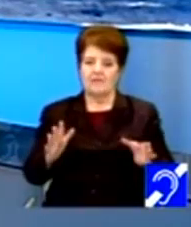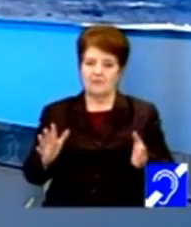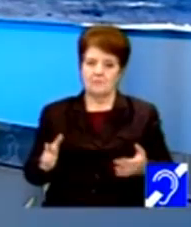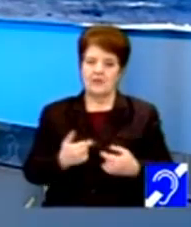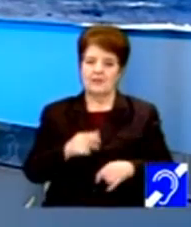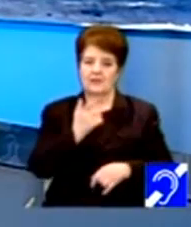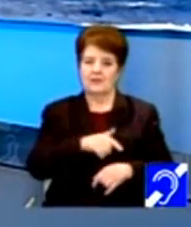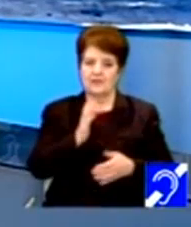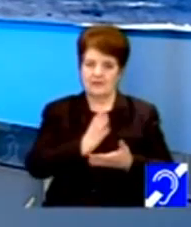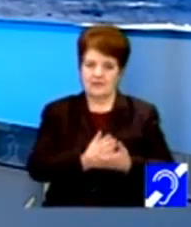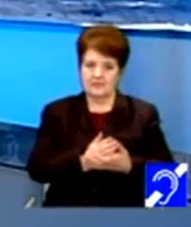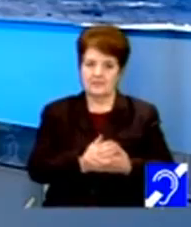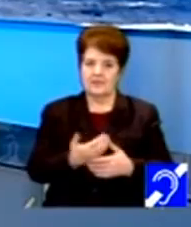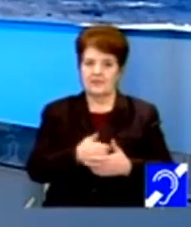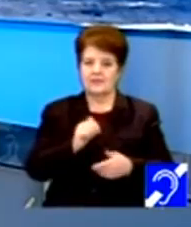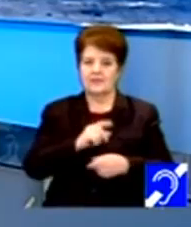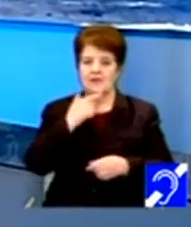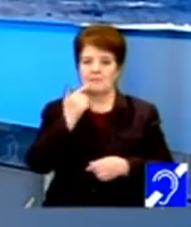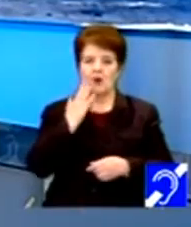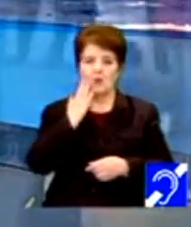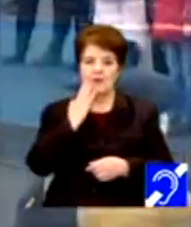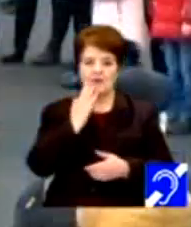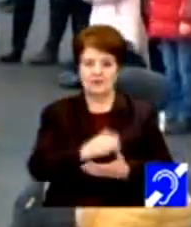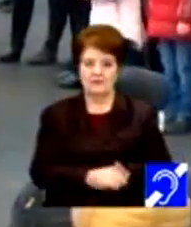și un deputat care are restanțe mari la limba română.